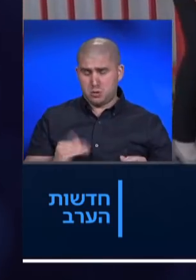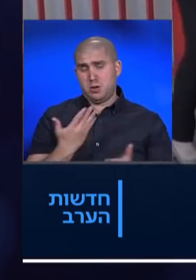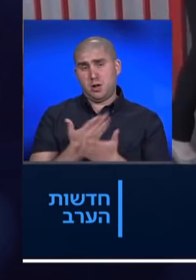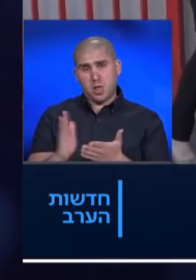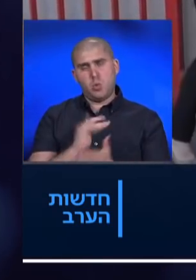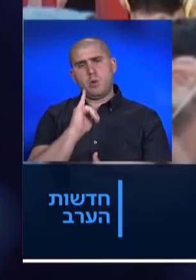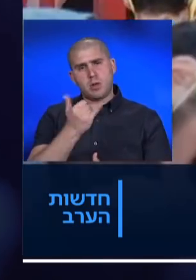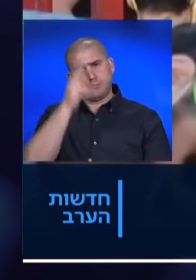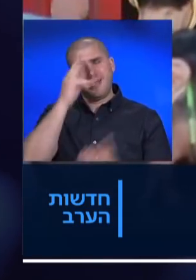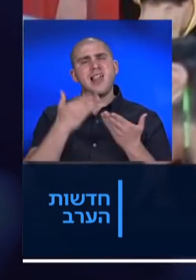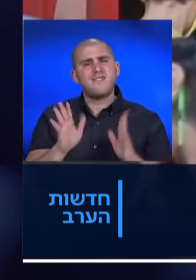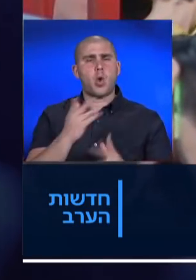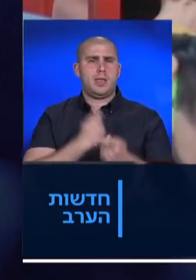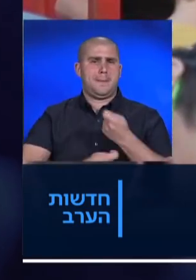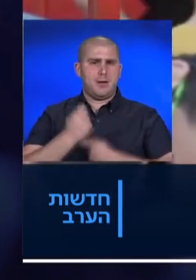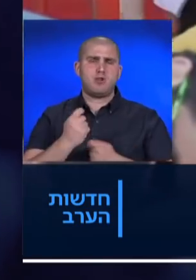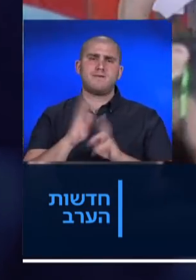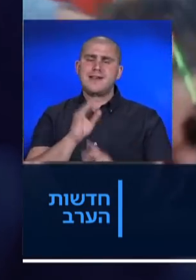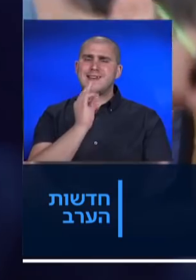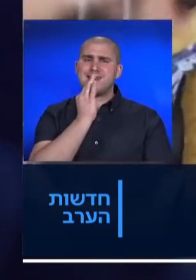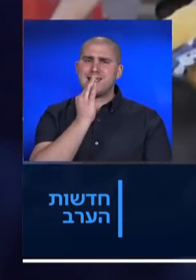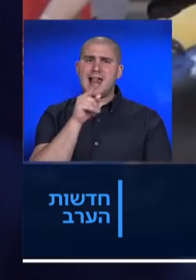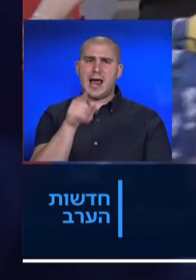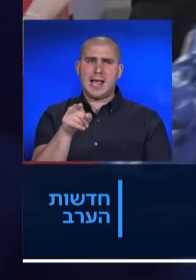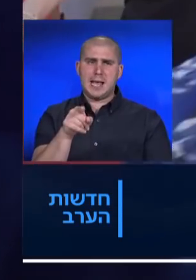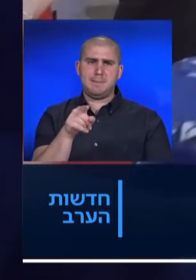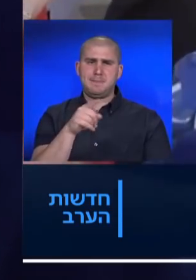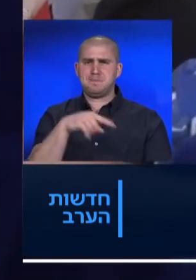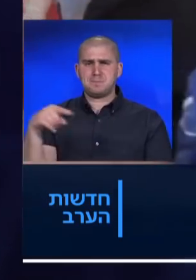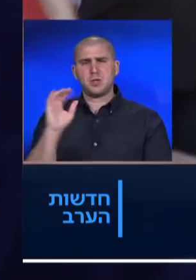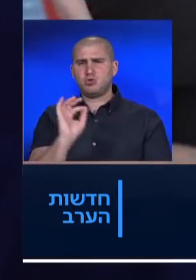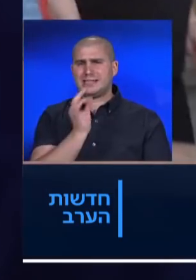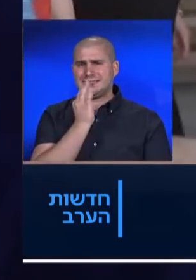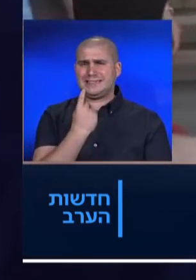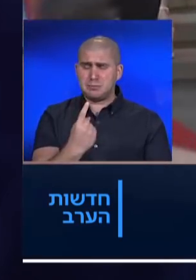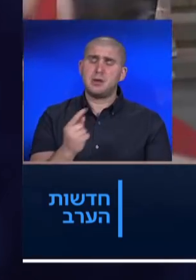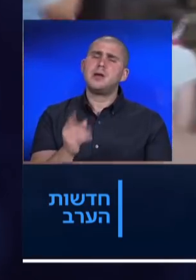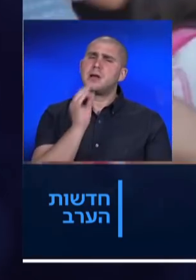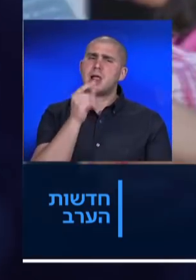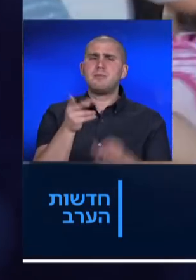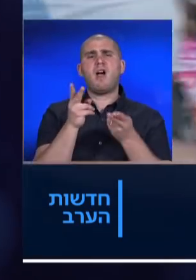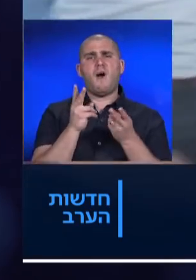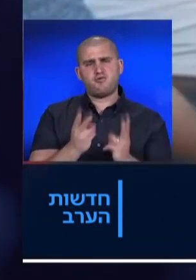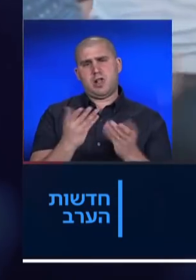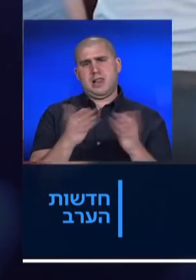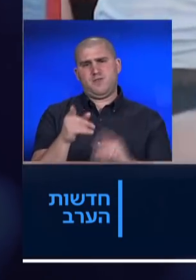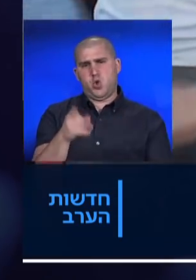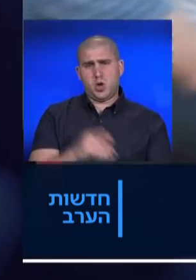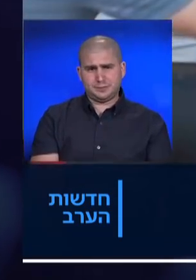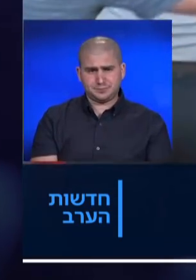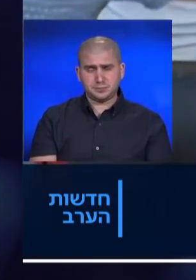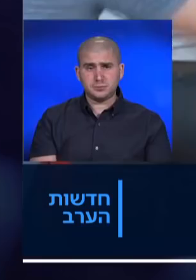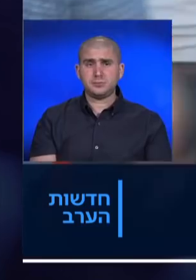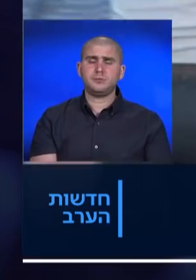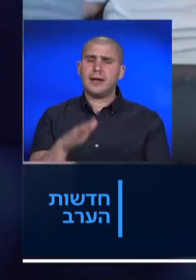המשק וללכת על גילאים, על הגילאים הצעירים כגילאים שאיתם אנחנו פותחים. את הגנים החלטנו